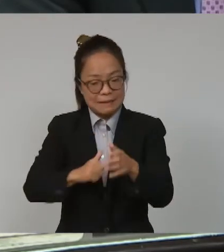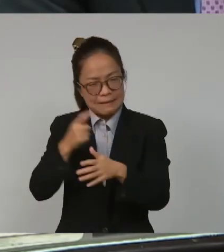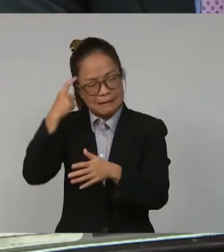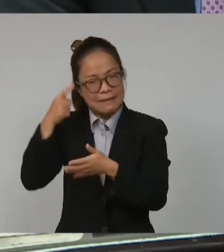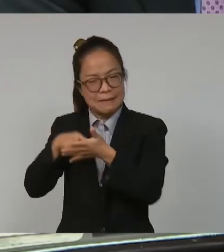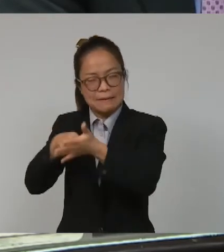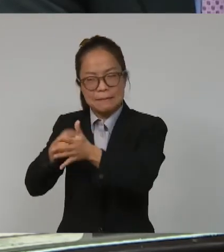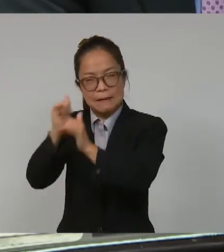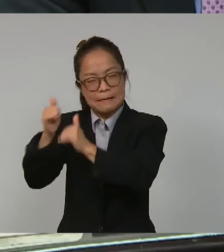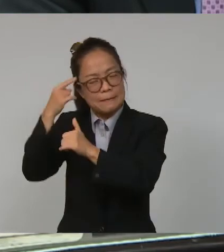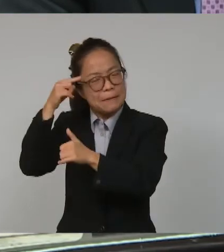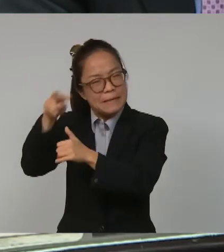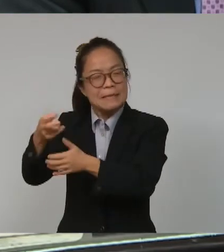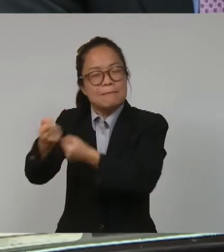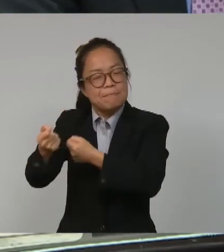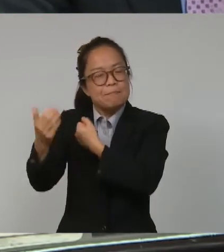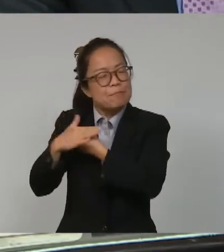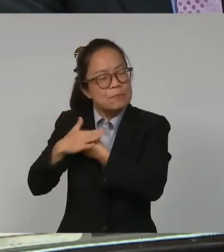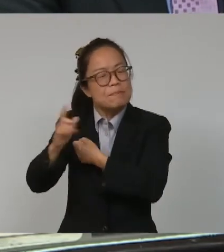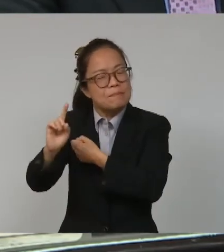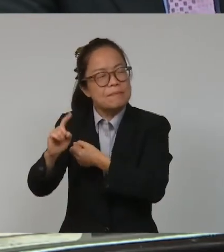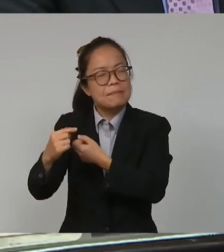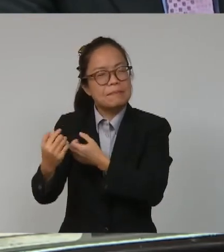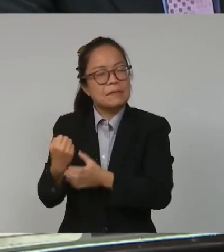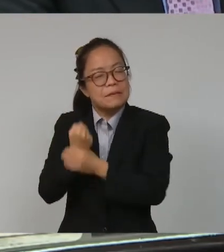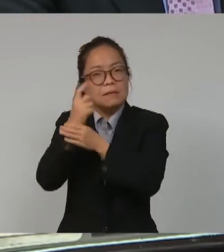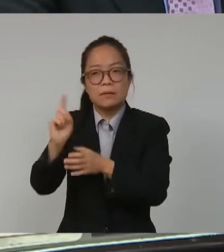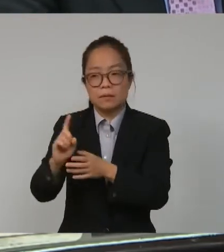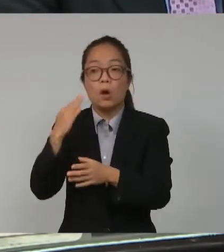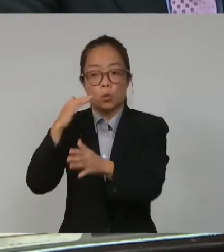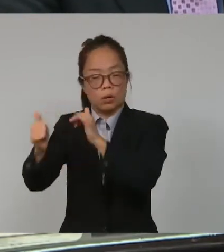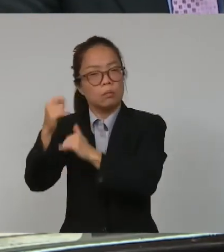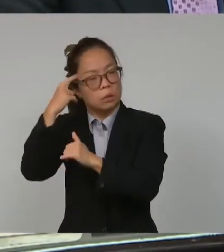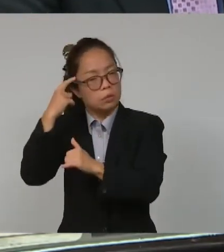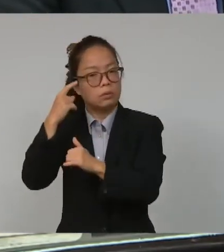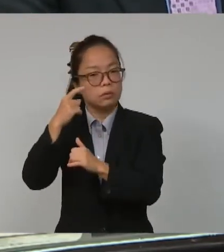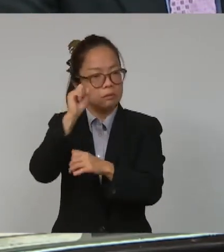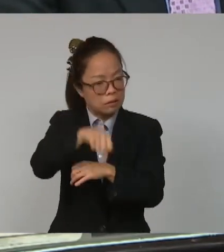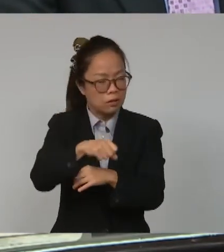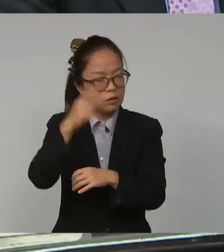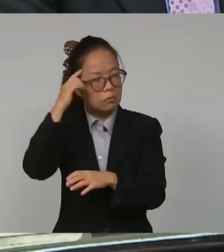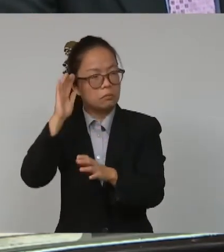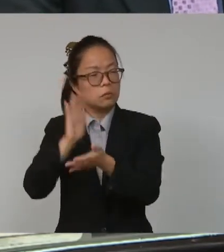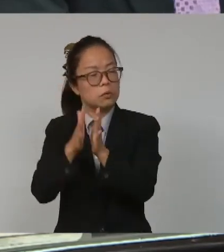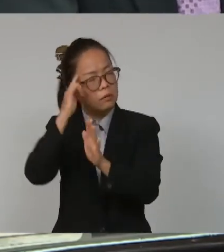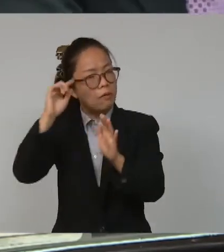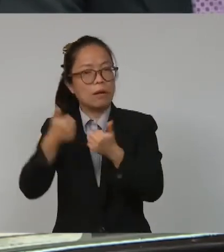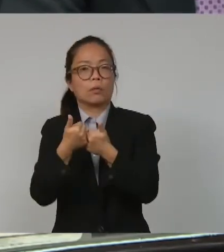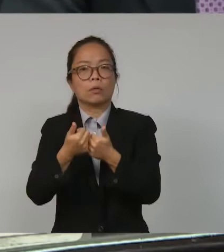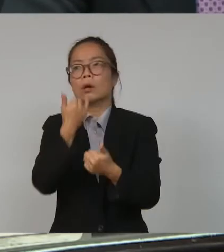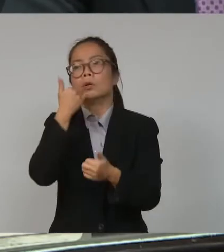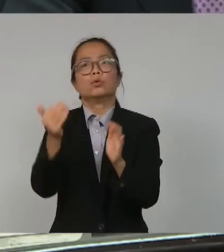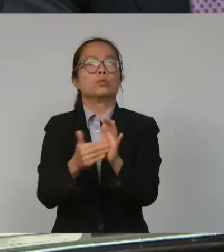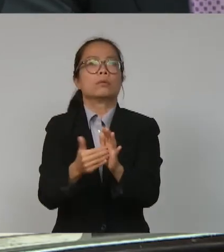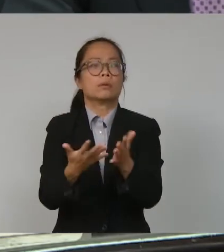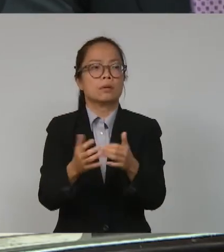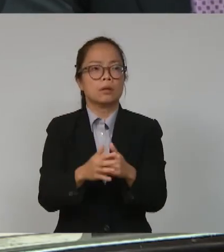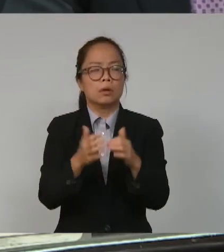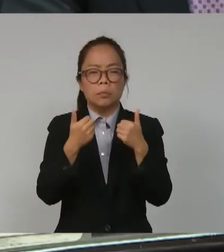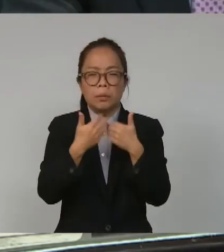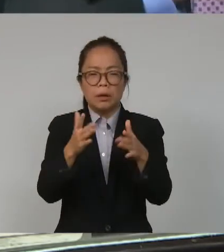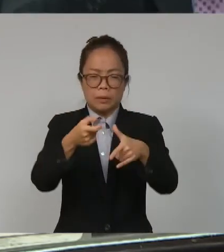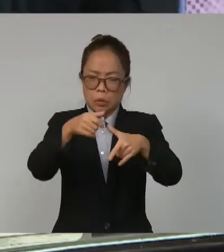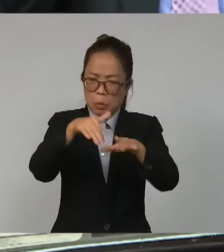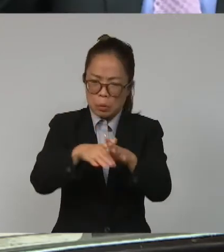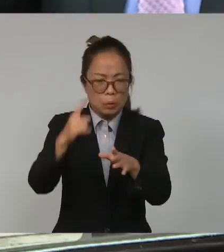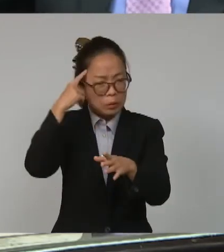询人民的意见是什么？那人民他只要决定他赞成或不赞成就好了。我们不要把公